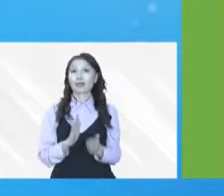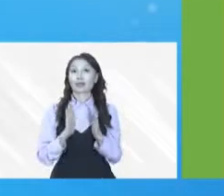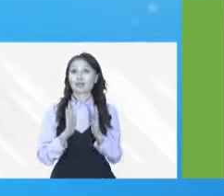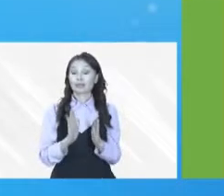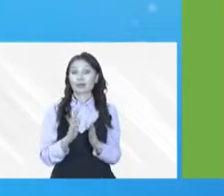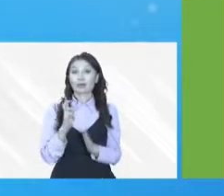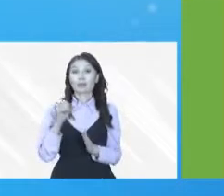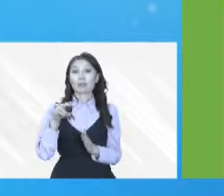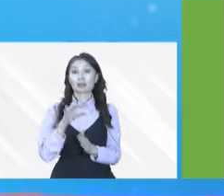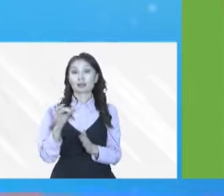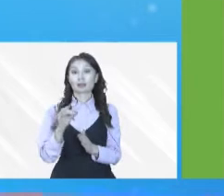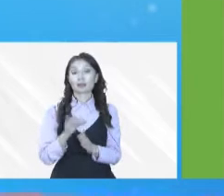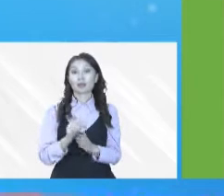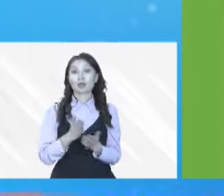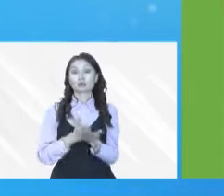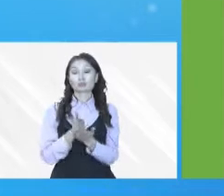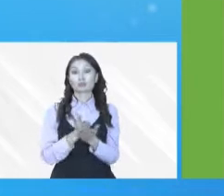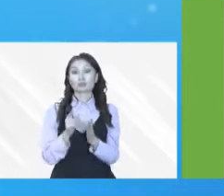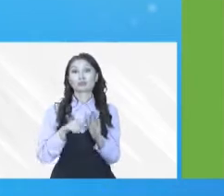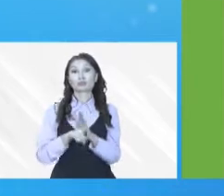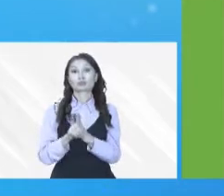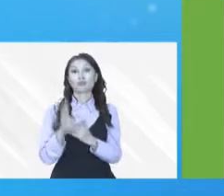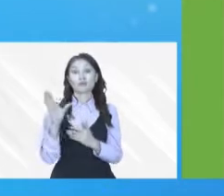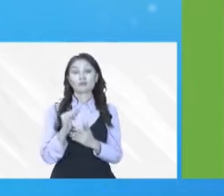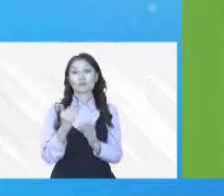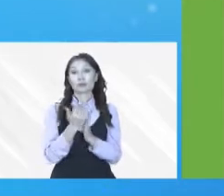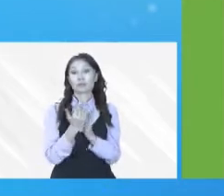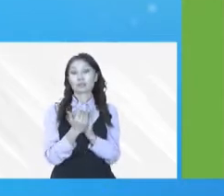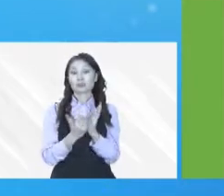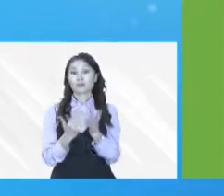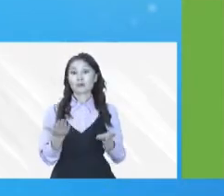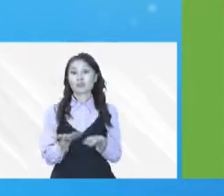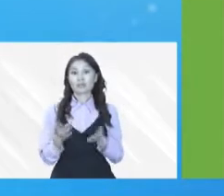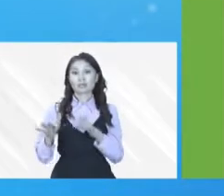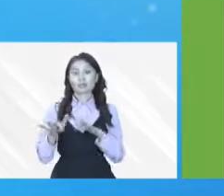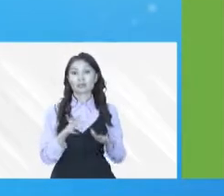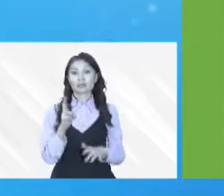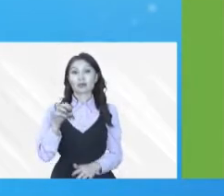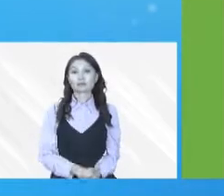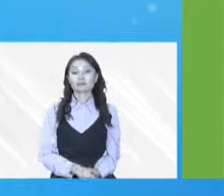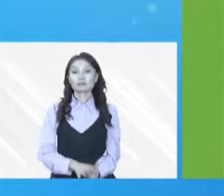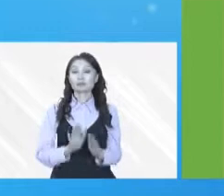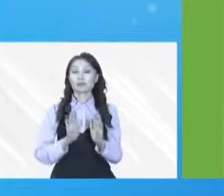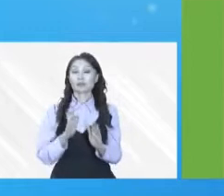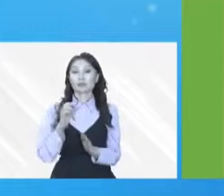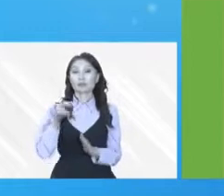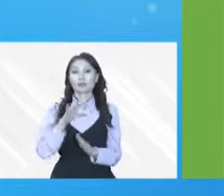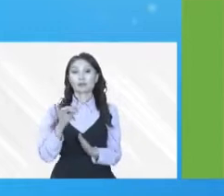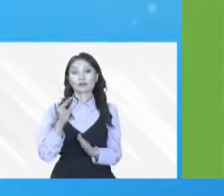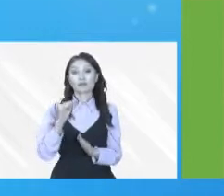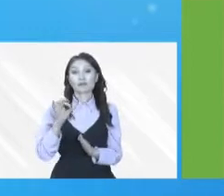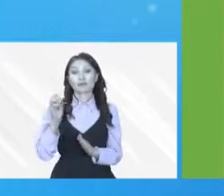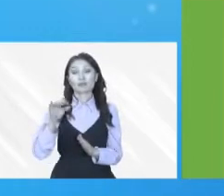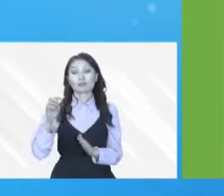Именно белки служат основой всех процессов жизнедеятельности клетки. Так, белки